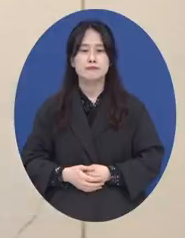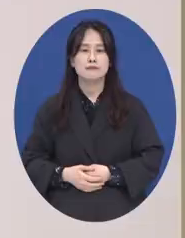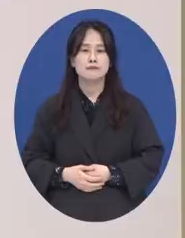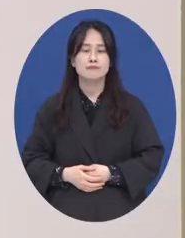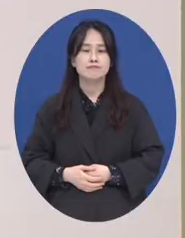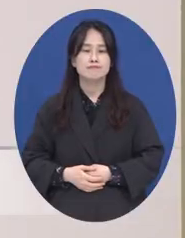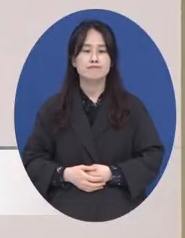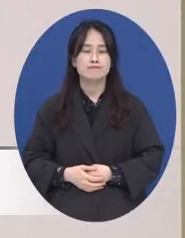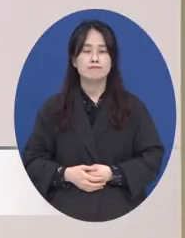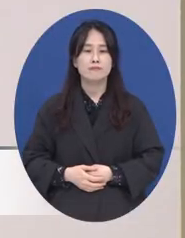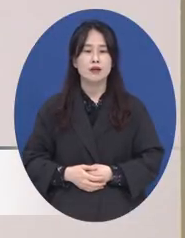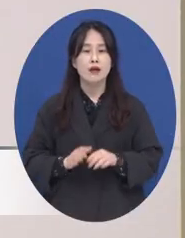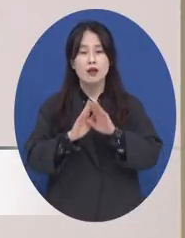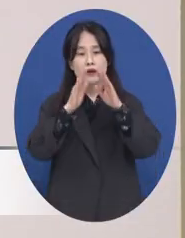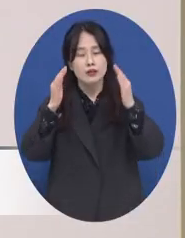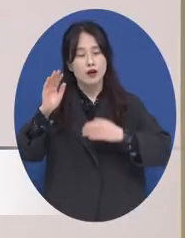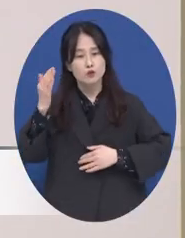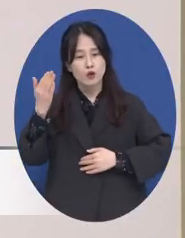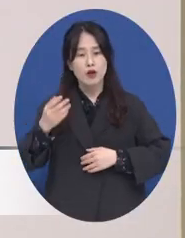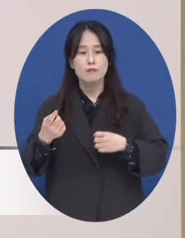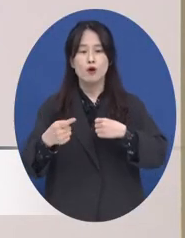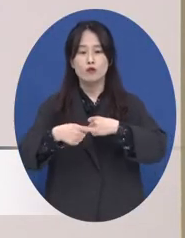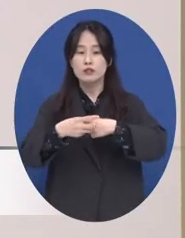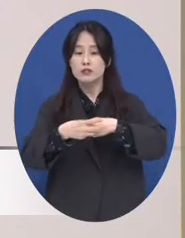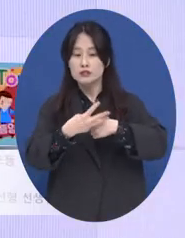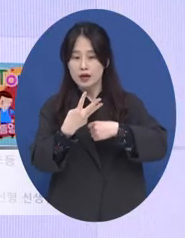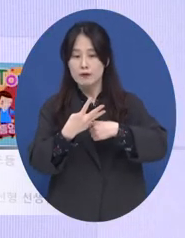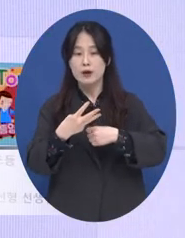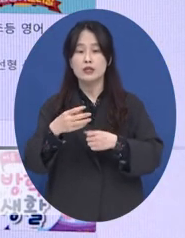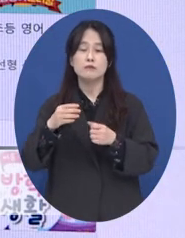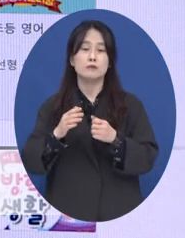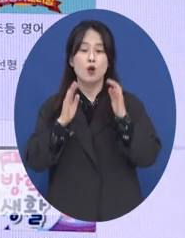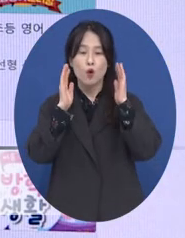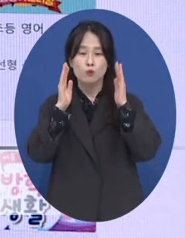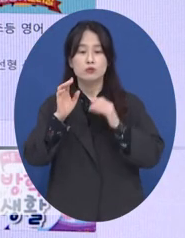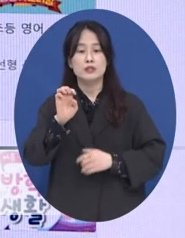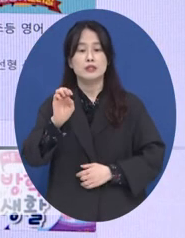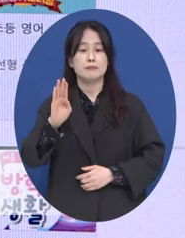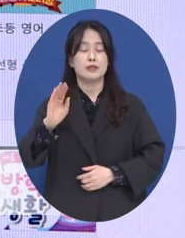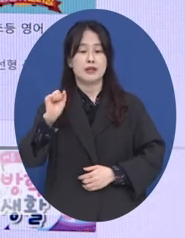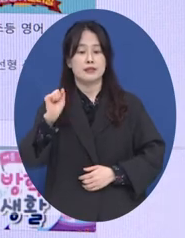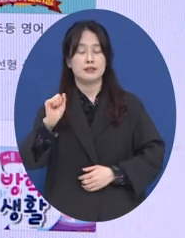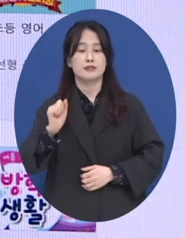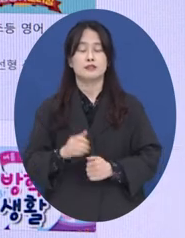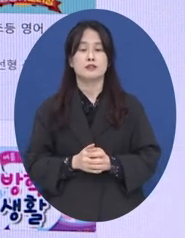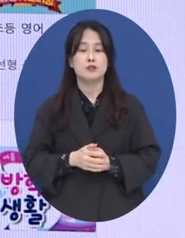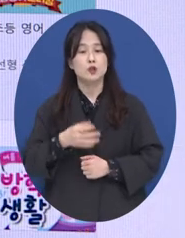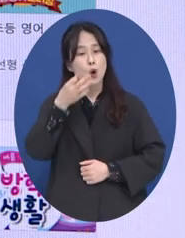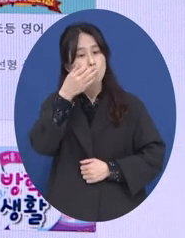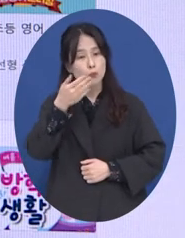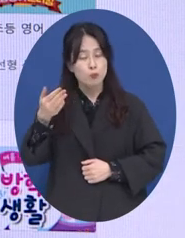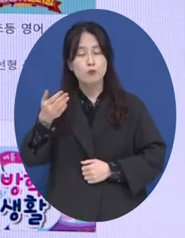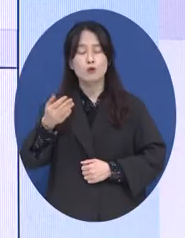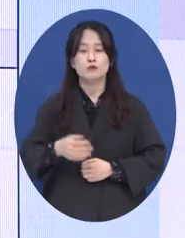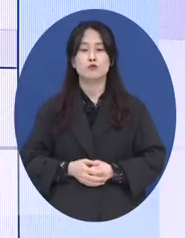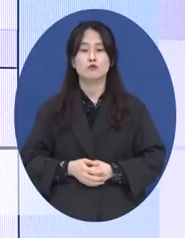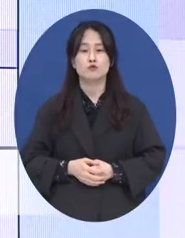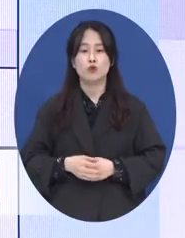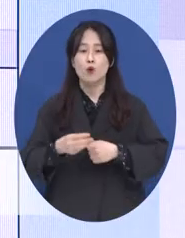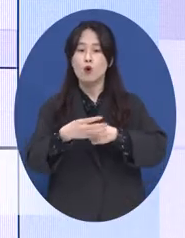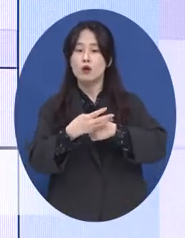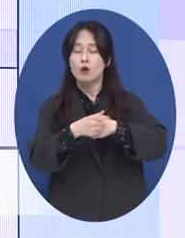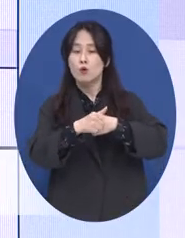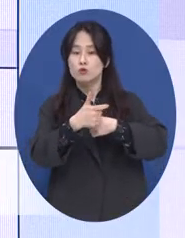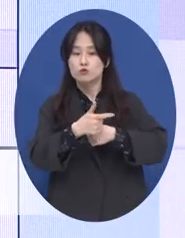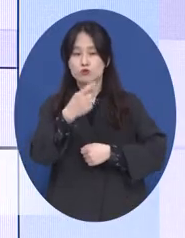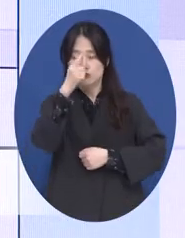합니다. 실제 개학을 하게 되면 초등학교 저학년 학생들의 수업은 EBS TV 방송으로 원격 진행합니다.